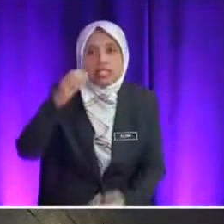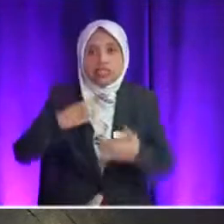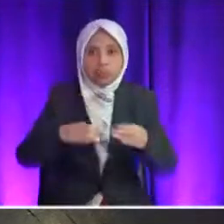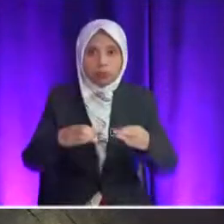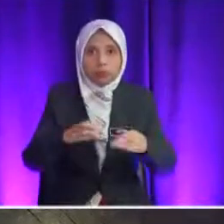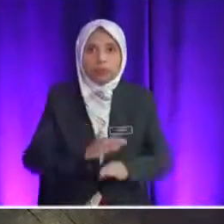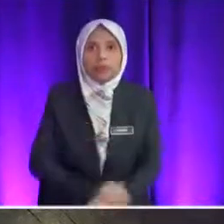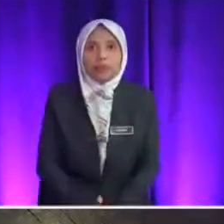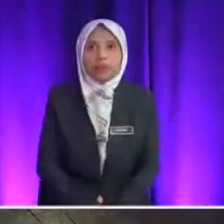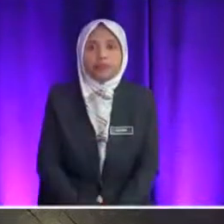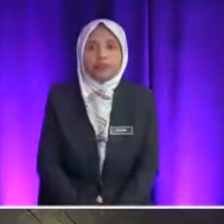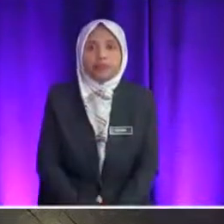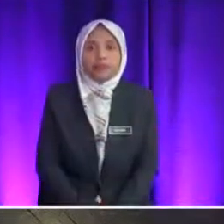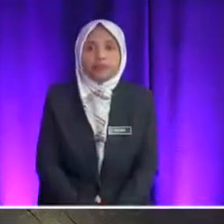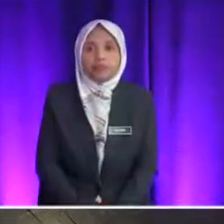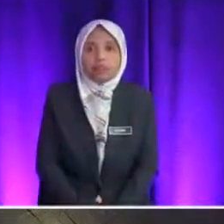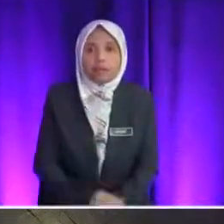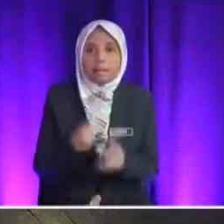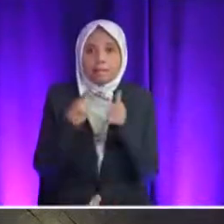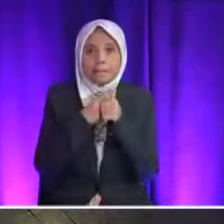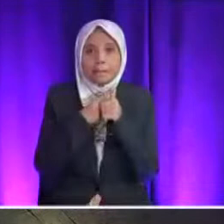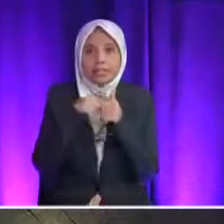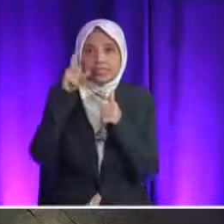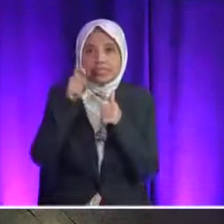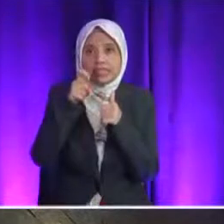rohmanir Rohim sedikit